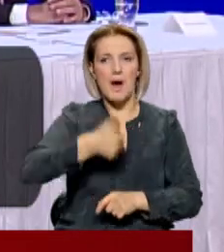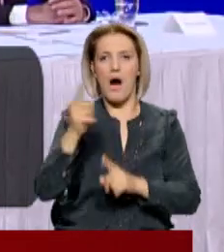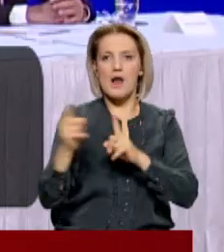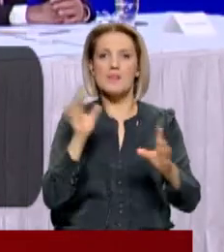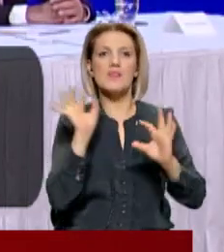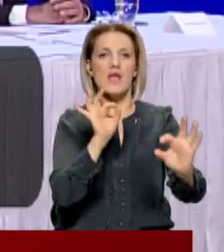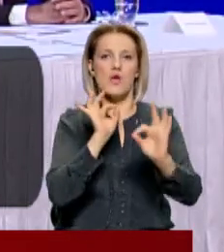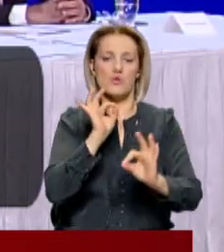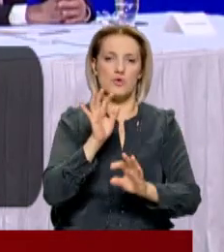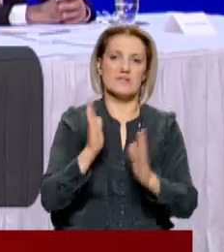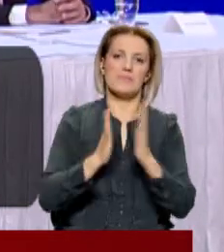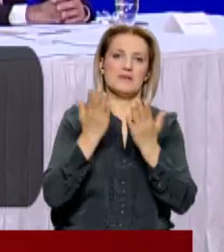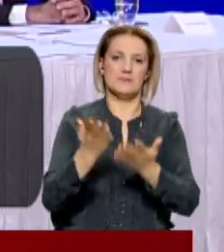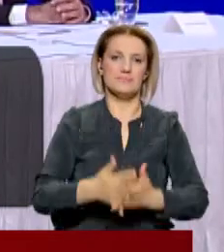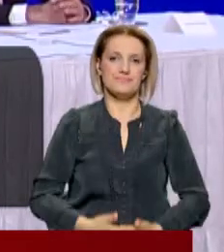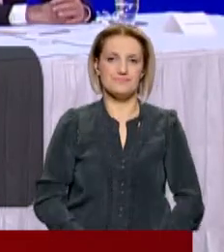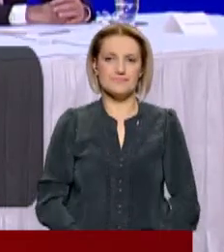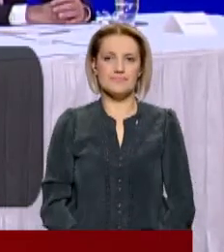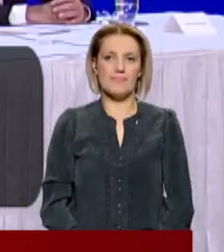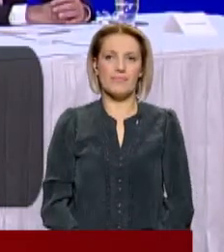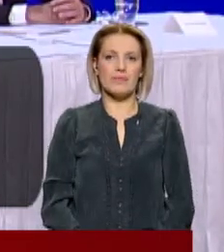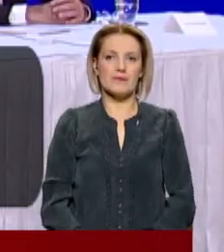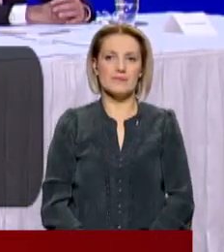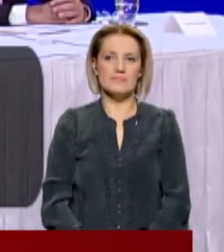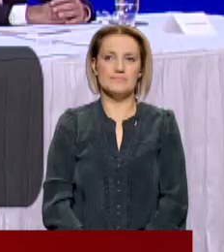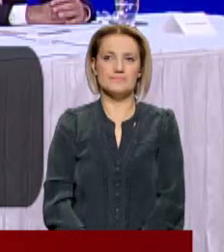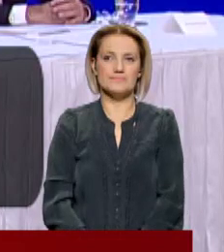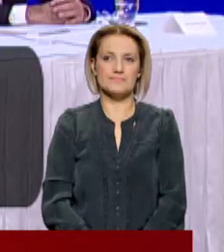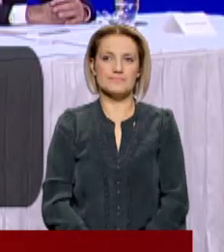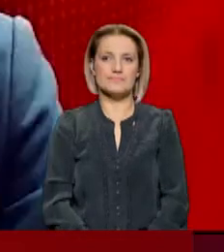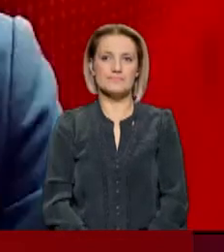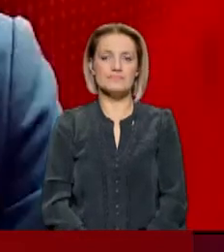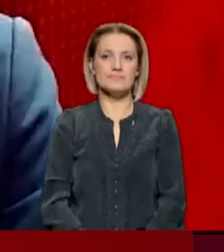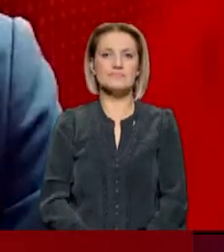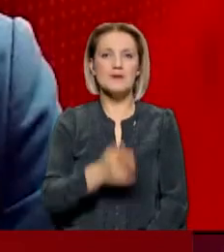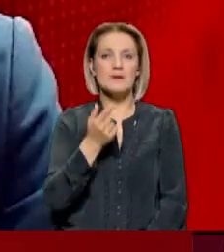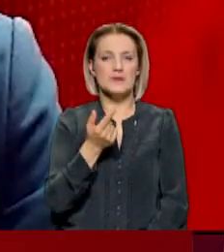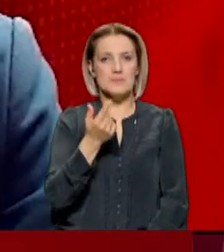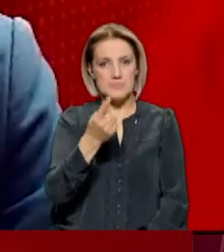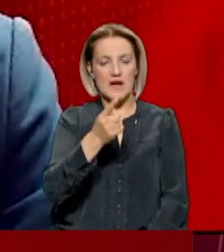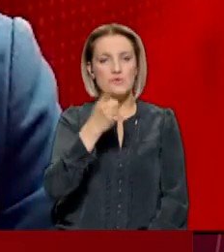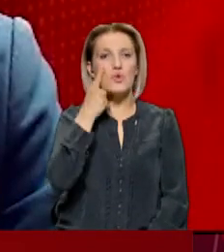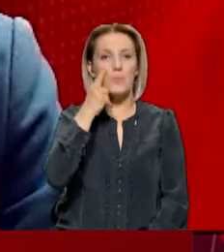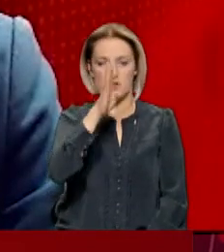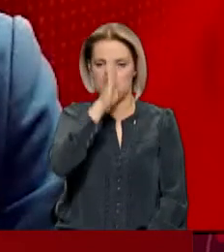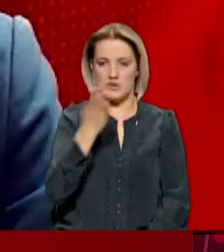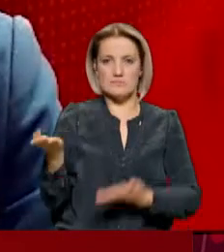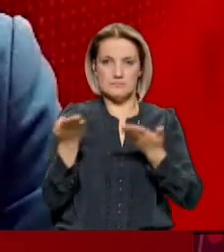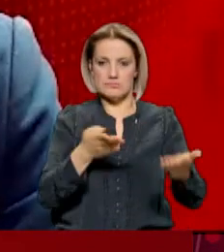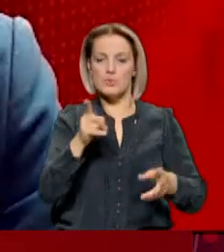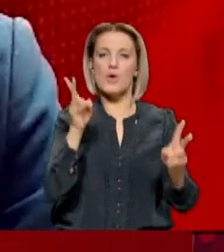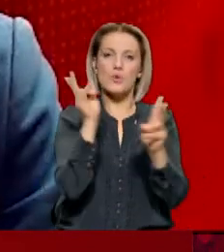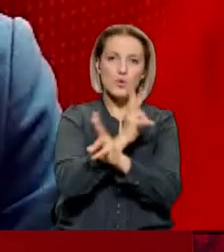notası O kendisi masaların topuzu Trabzonspor biraz hükümeti ciddiye Tabi bu